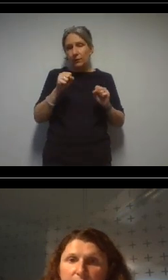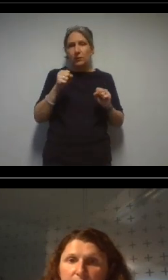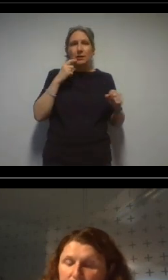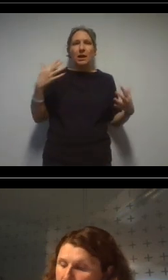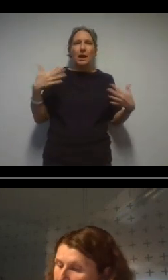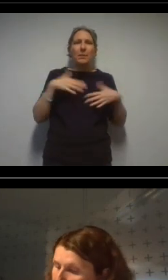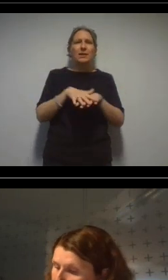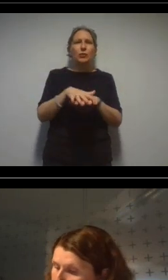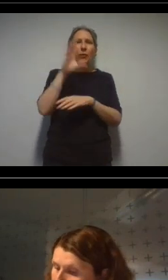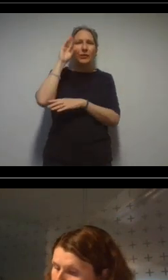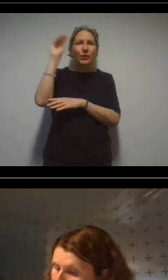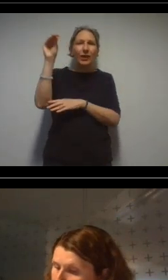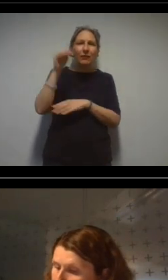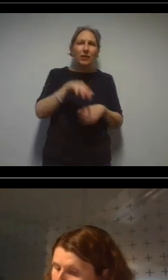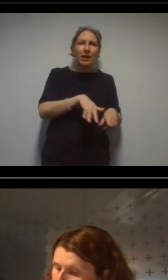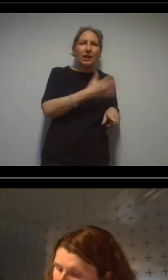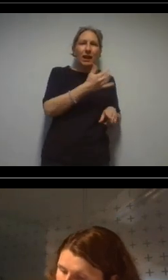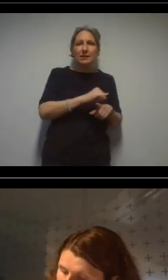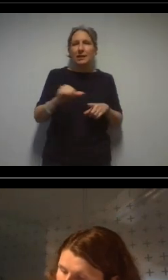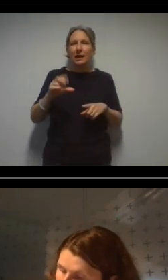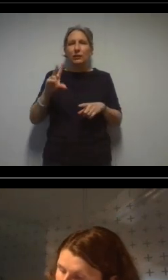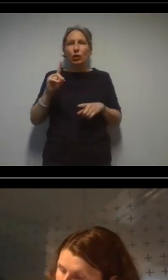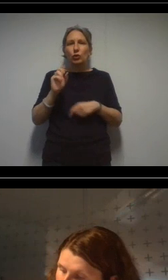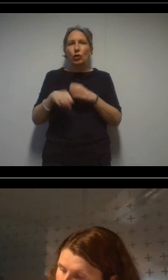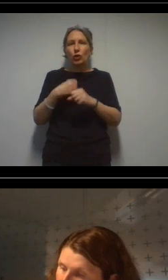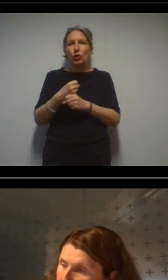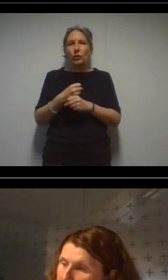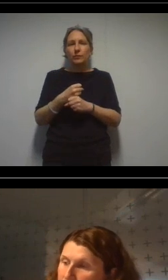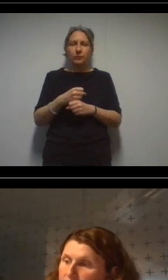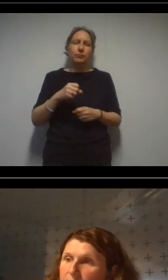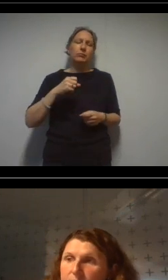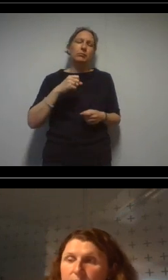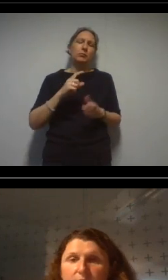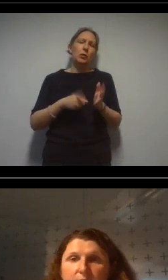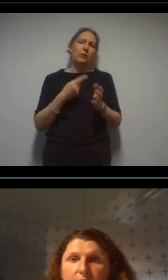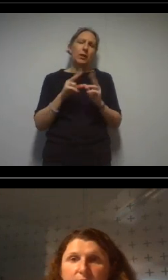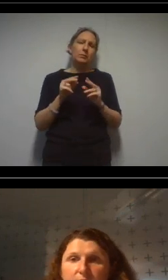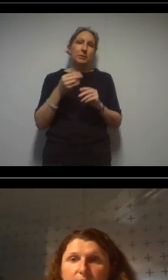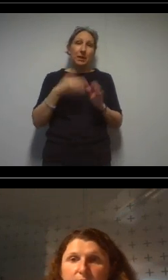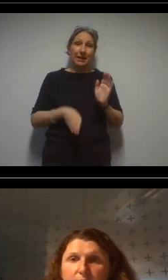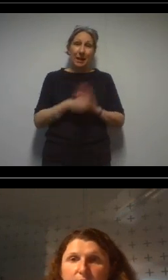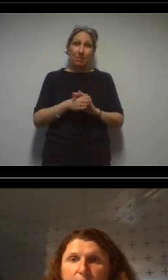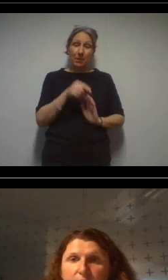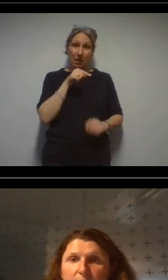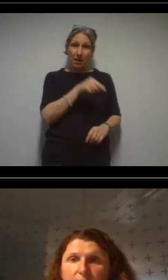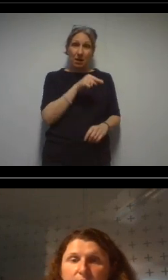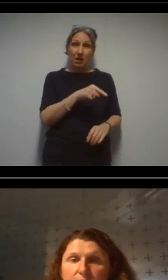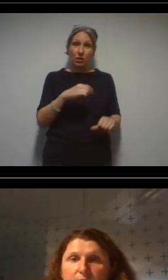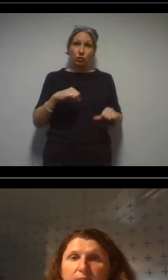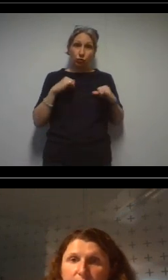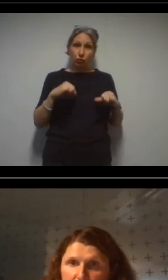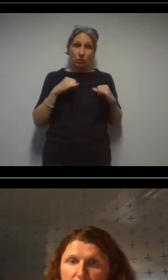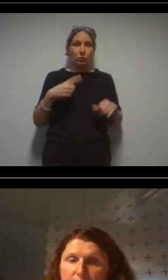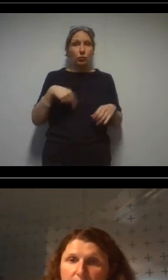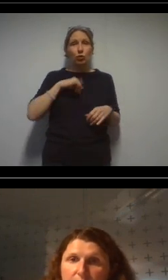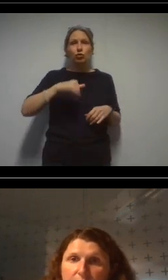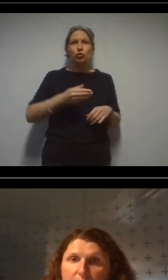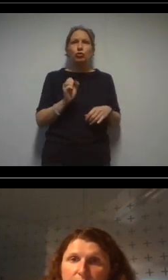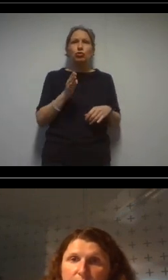les jeunes entre 15 et 30 ans. Et on y reviendra, mais un fait important, on part de la demande du jeune. On n'est pas un job board et on ne va pas répondre en